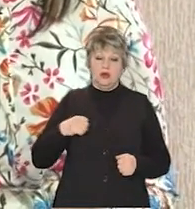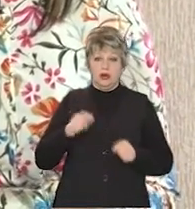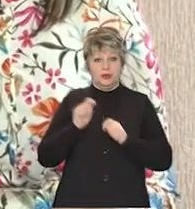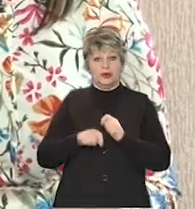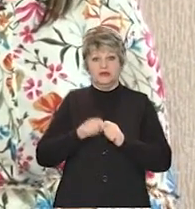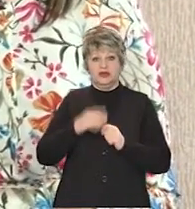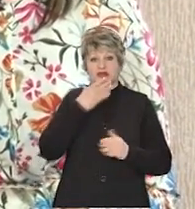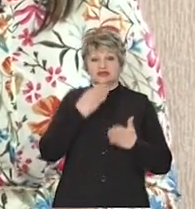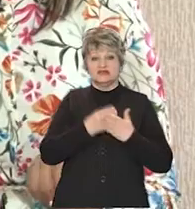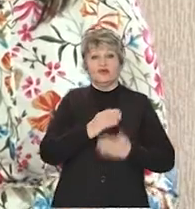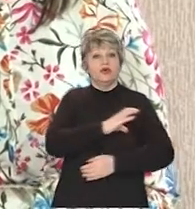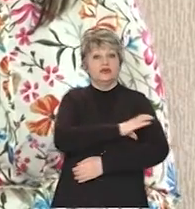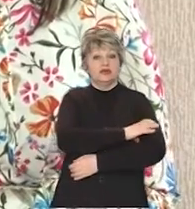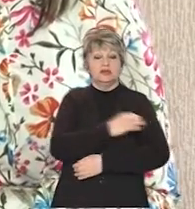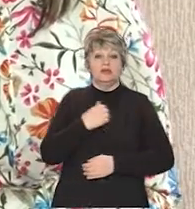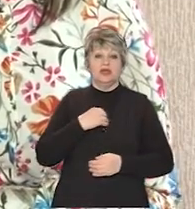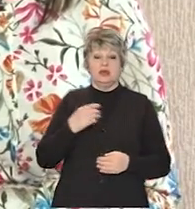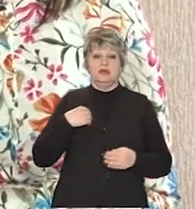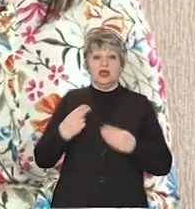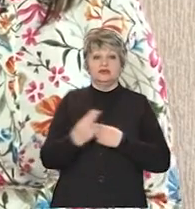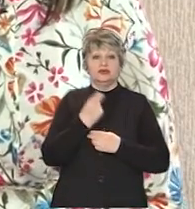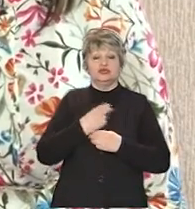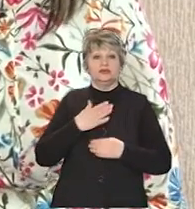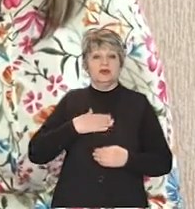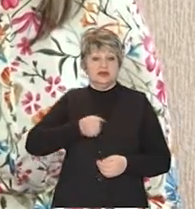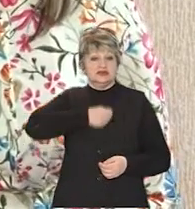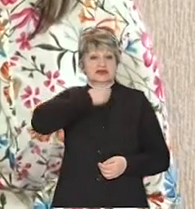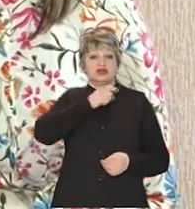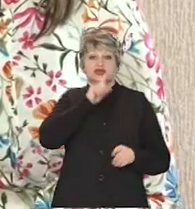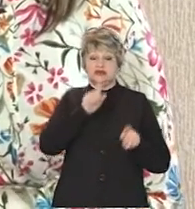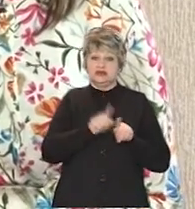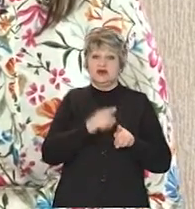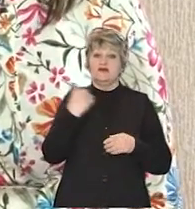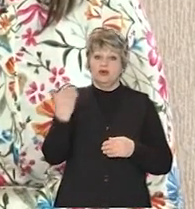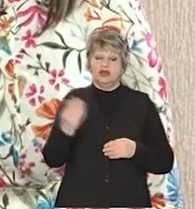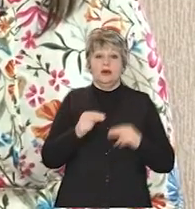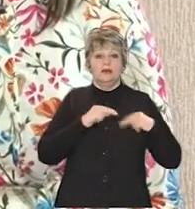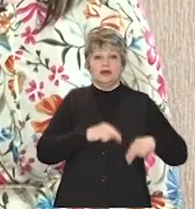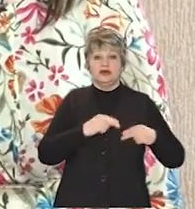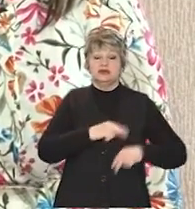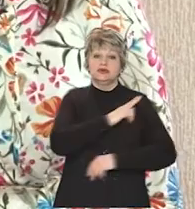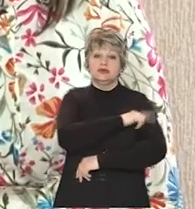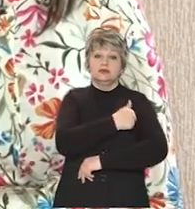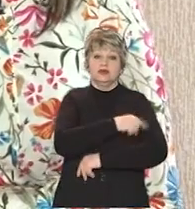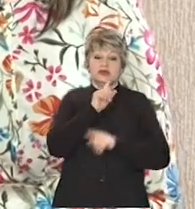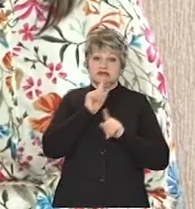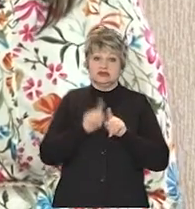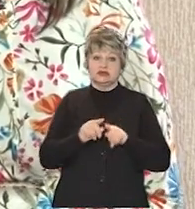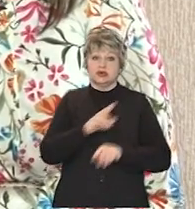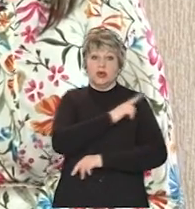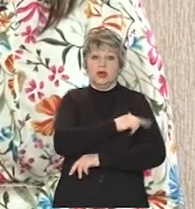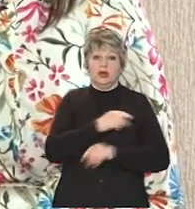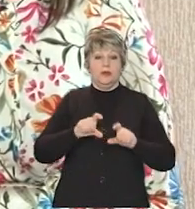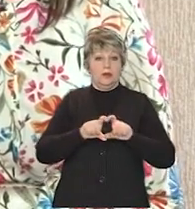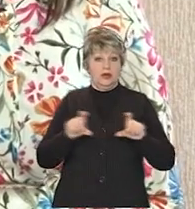самостійно зміряти собі тиск, і мене цього навчила моя старша сестра, вона працює в лікарні медичною сестрою.